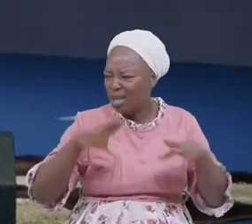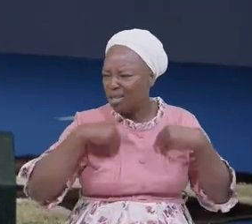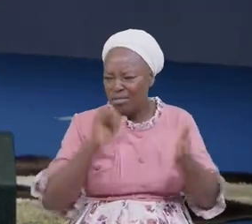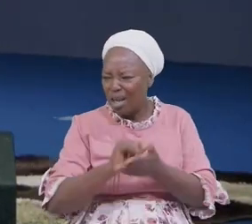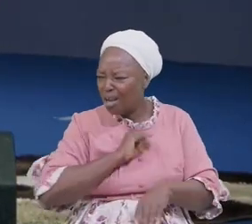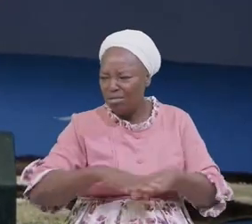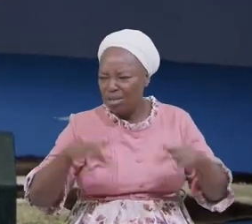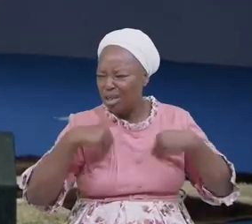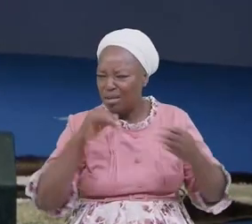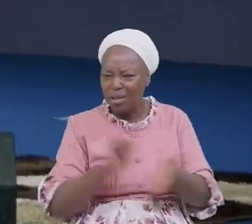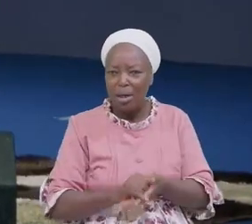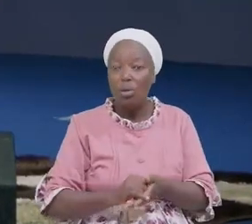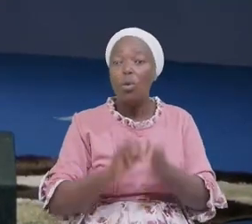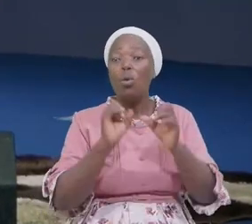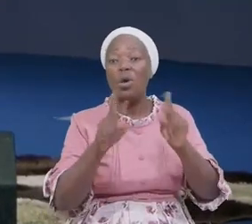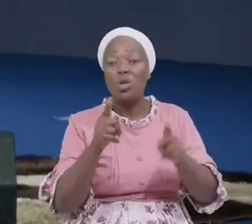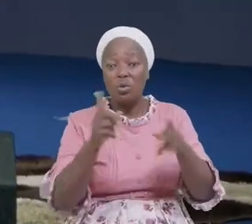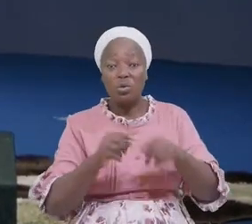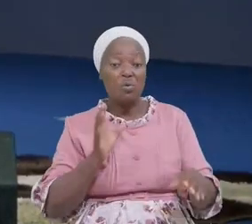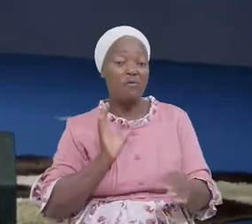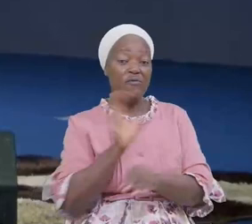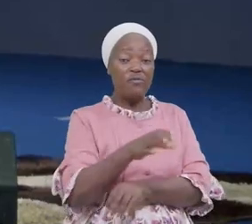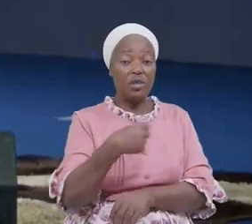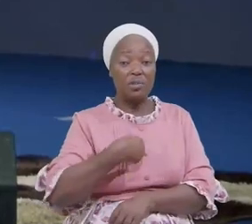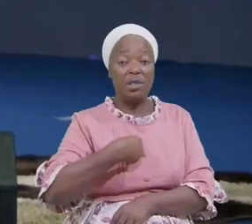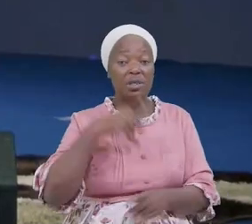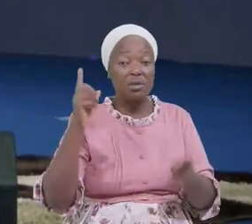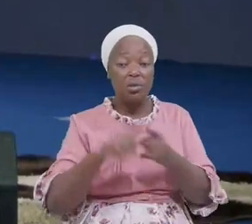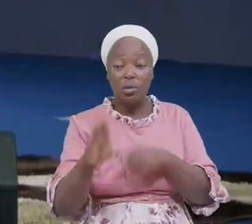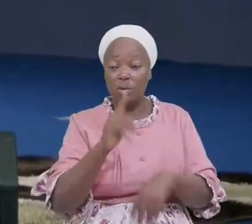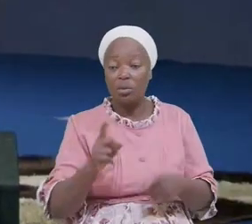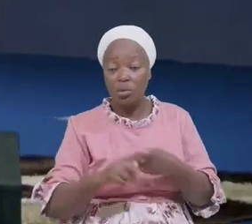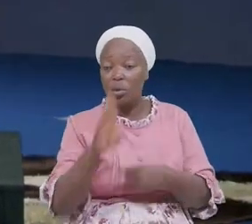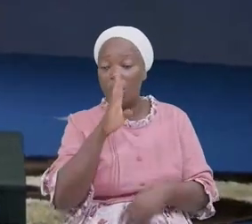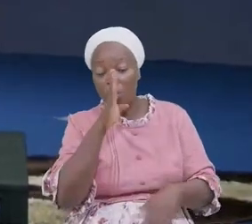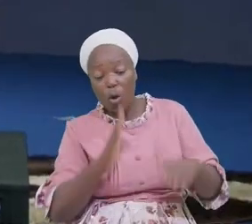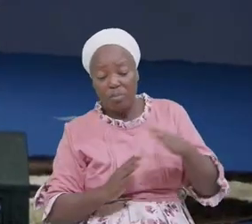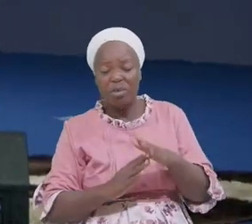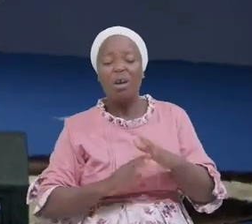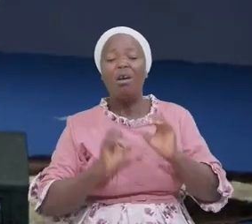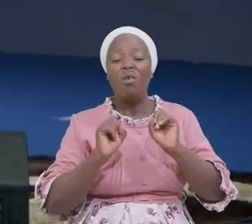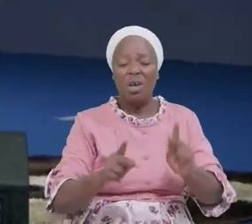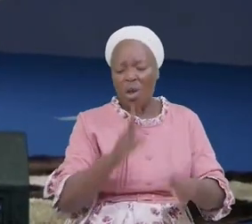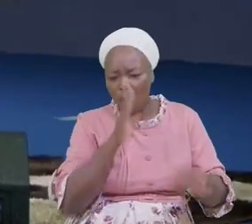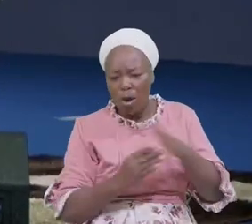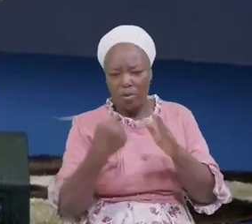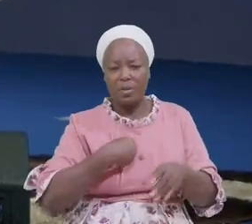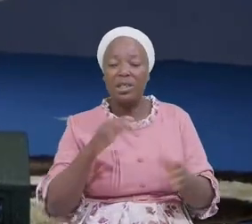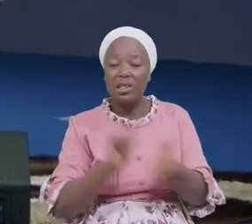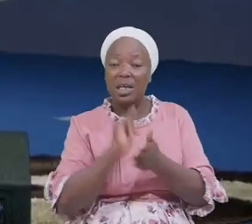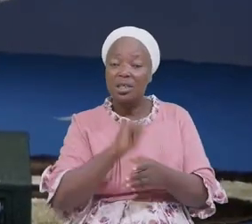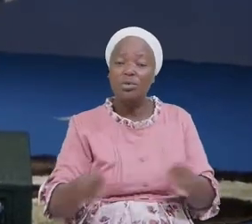ça, je n'accepte pas. Si tu veux me forcer à être humble, humilie-moi. C'est allé très